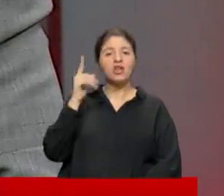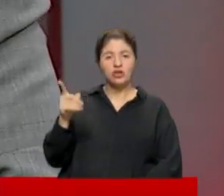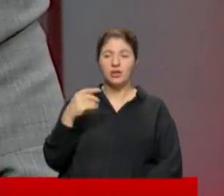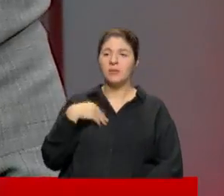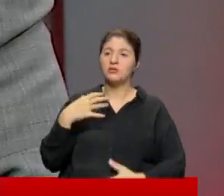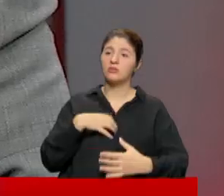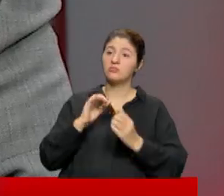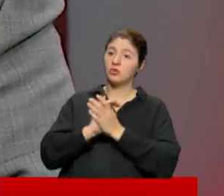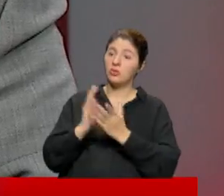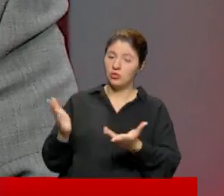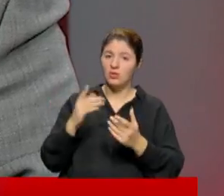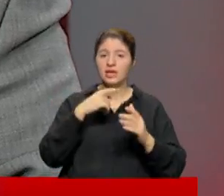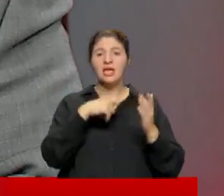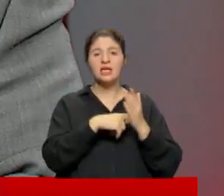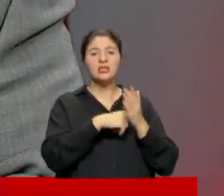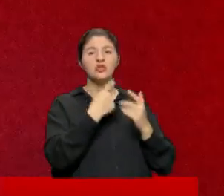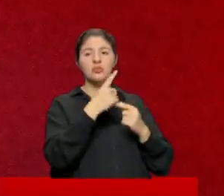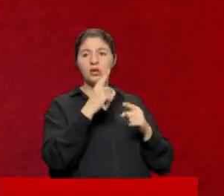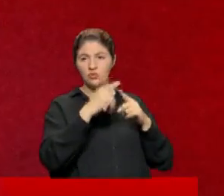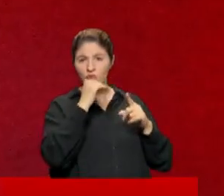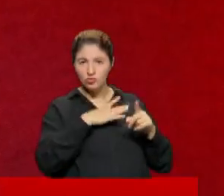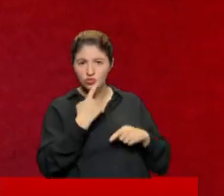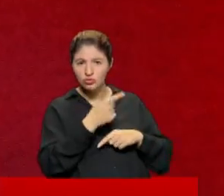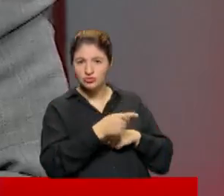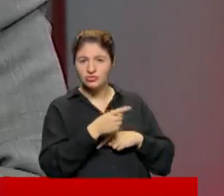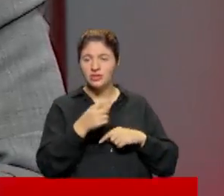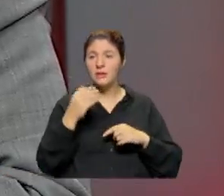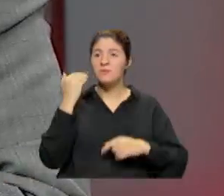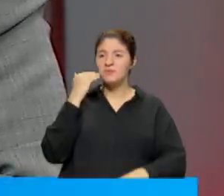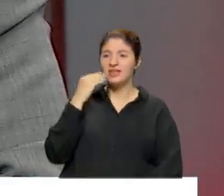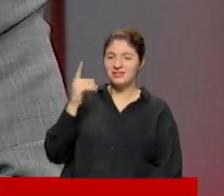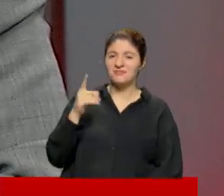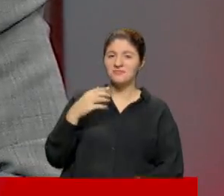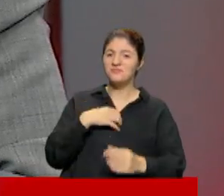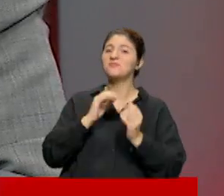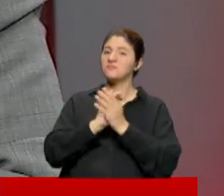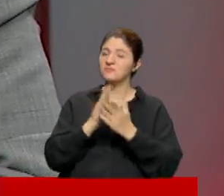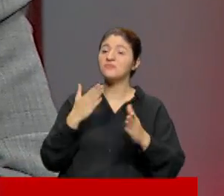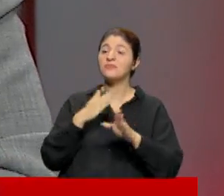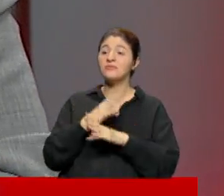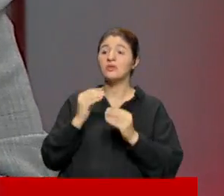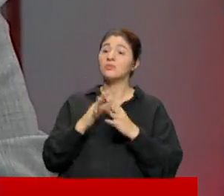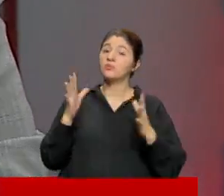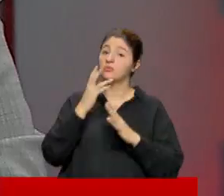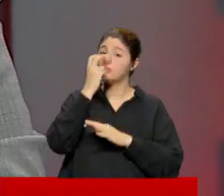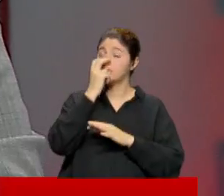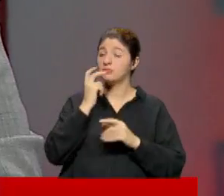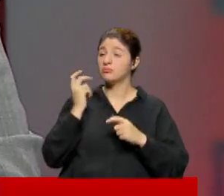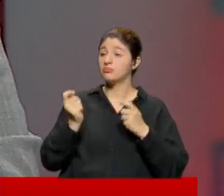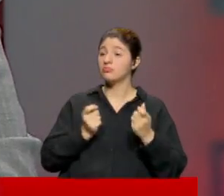kendisini tebrik ediyorum yani ismini anmadan Aslında Kemal Kılıçdaroğlu mu söylüyorsunuz Sayın Akşener kendisini tebrik ediyorum hakikaten büyük bir özveri